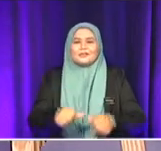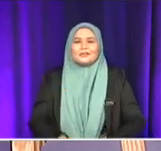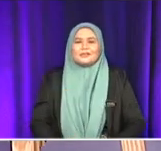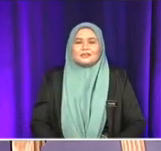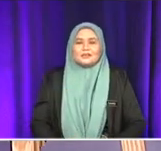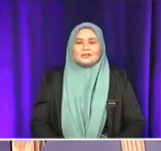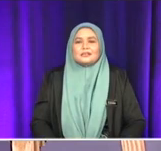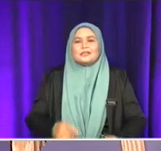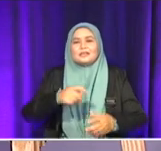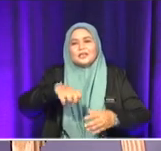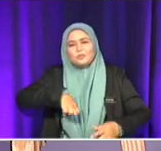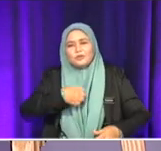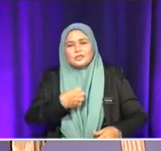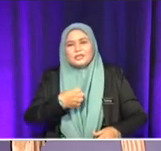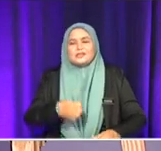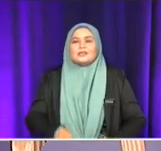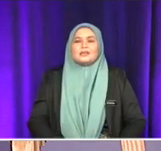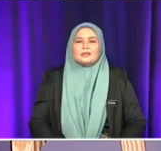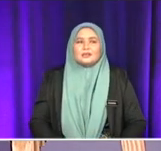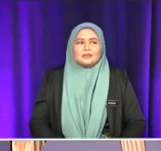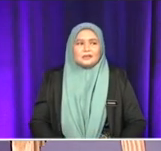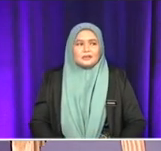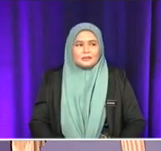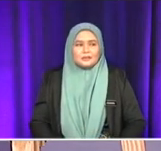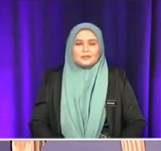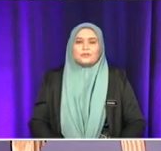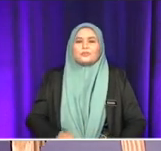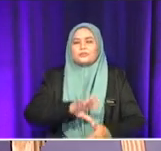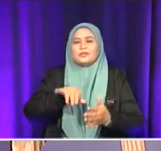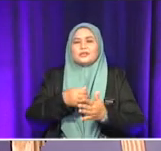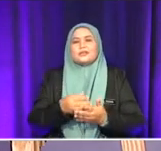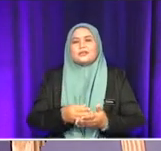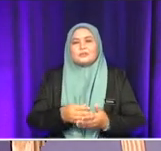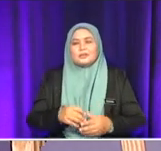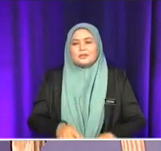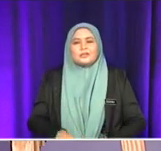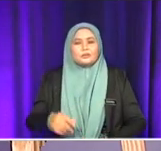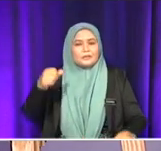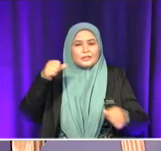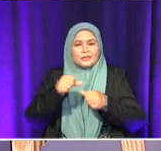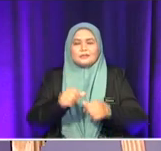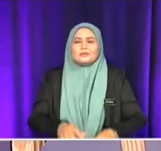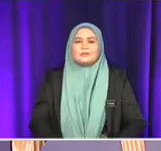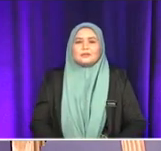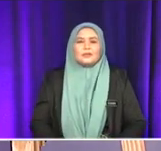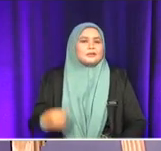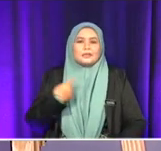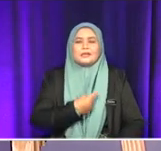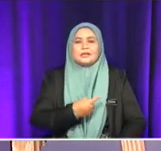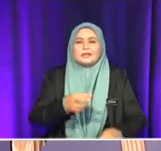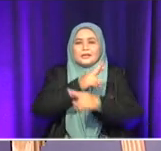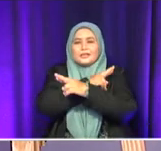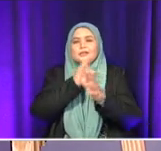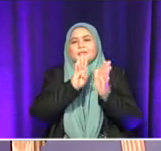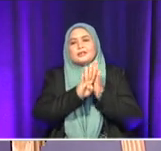emosi tentang rohani dan juga tentang intelek oke itu yang kita ingat baik-baik sekalian kita berhasil ketika